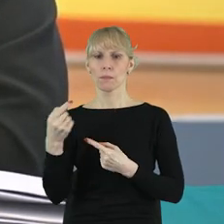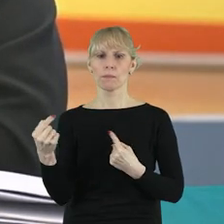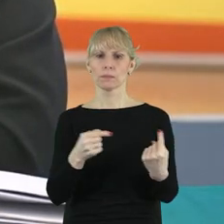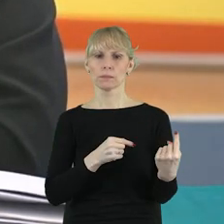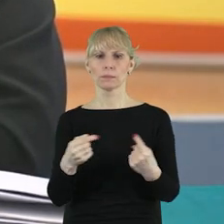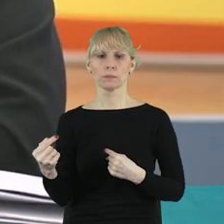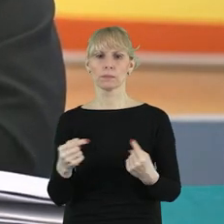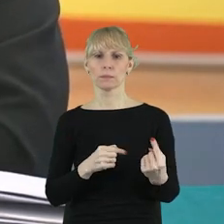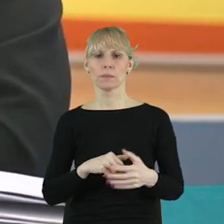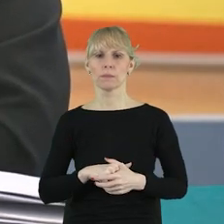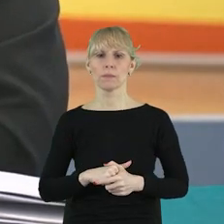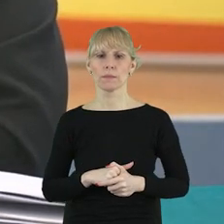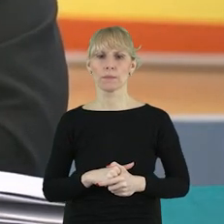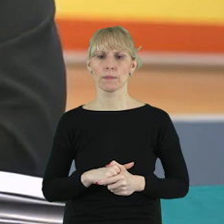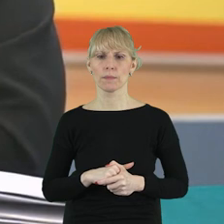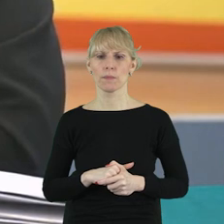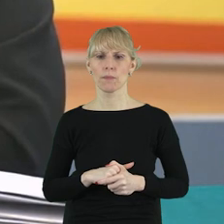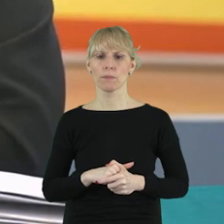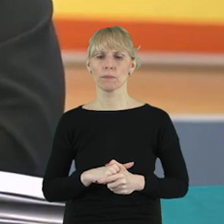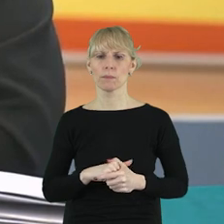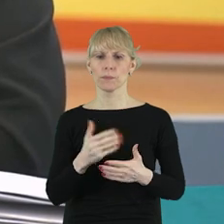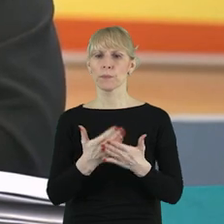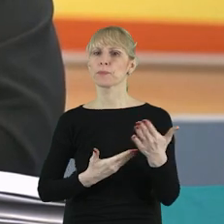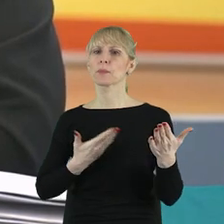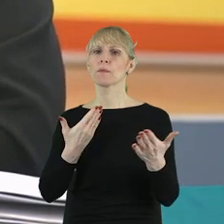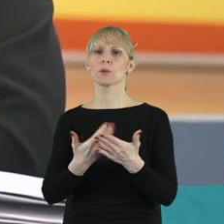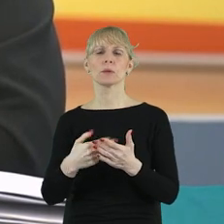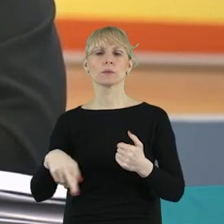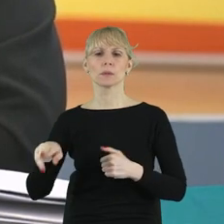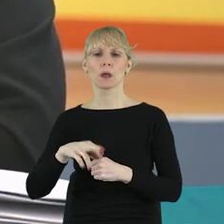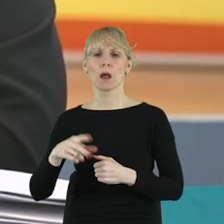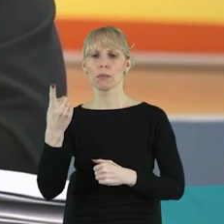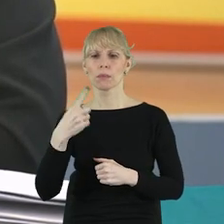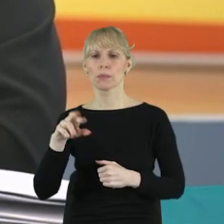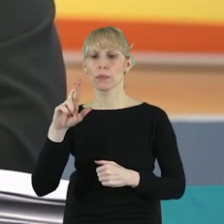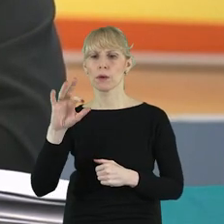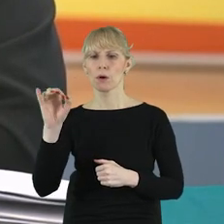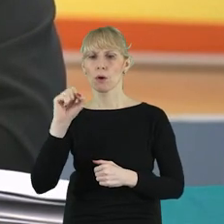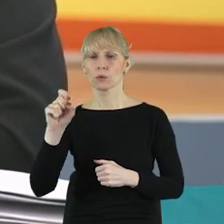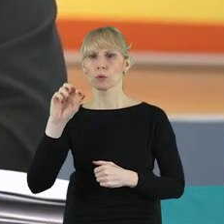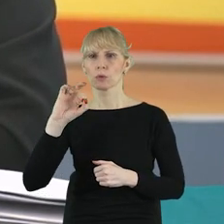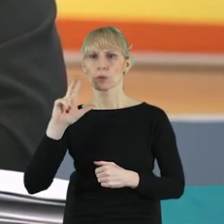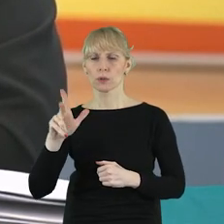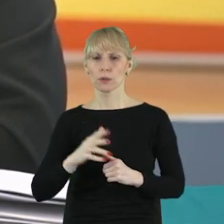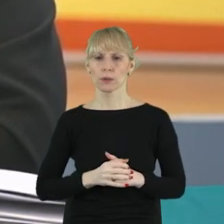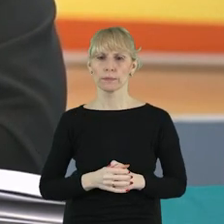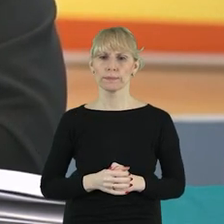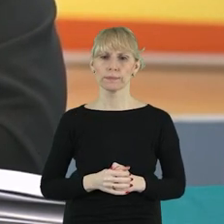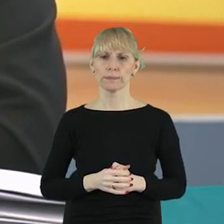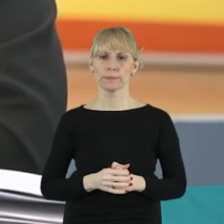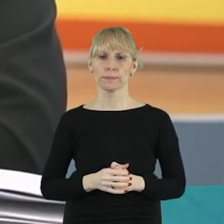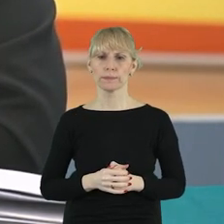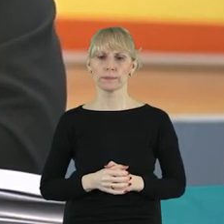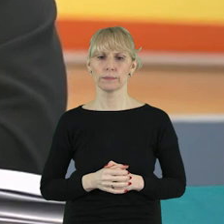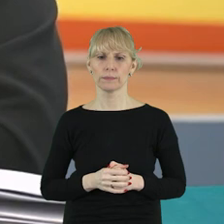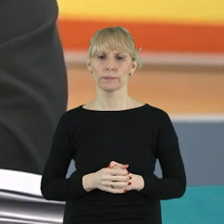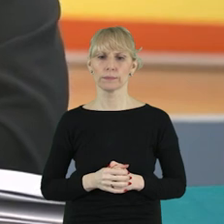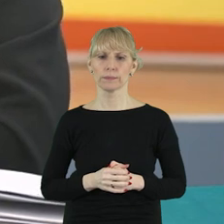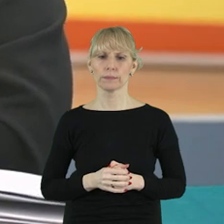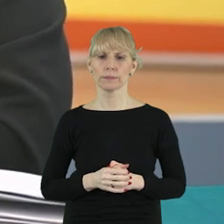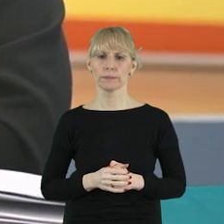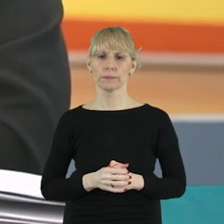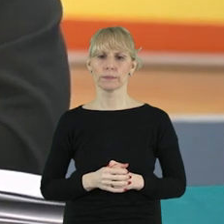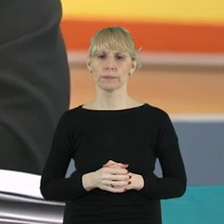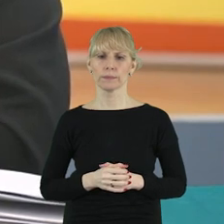radnego Pawła Drążczyka. Chwileczkę, pani radny, spokojnie, nie nerwowo. Przecież ja państwu radnym zawsze udzielam głosu, cokolwiek byście państwo nie chcieli